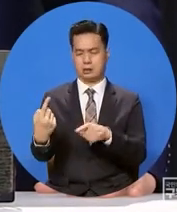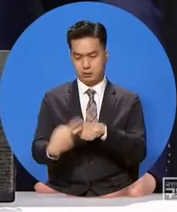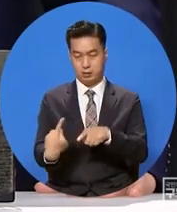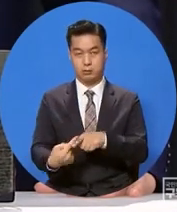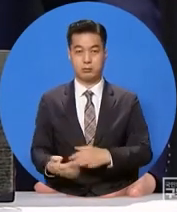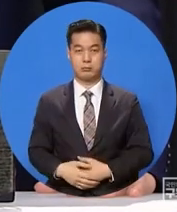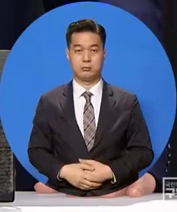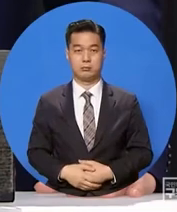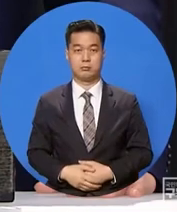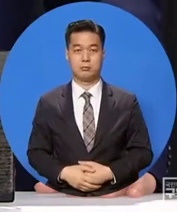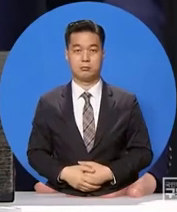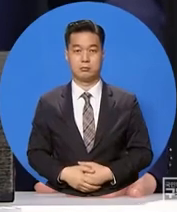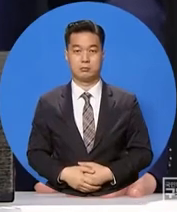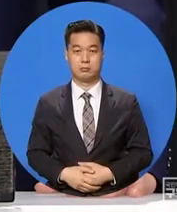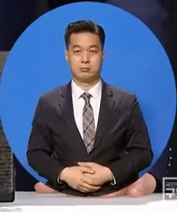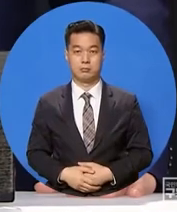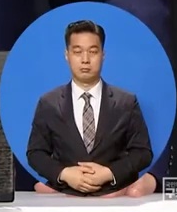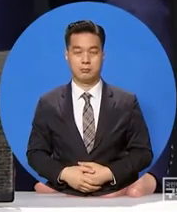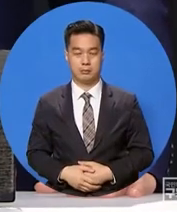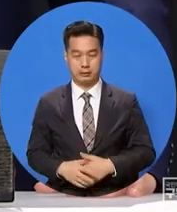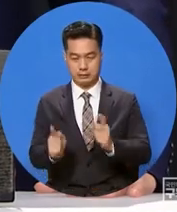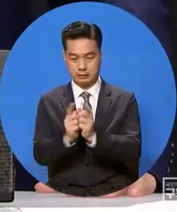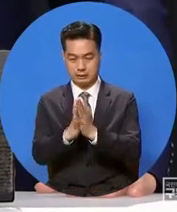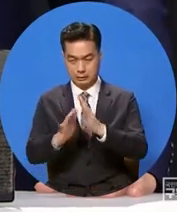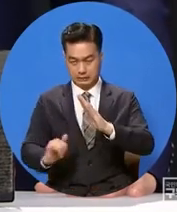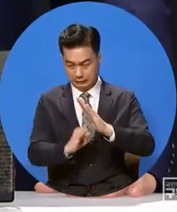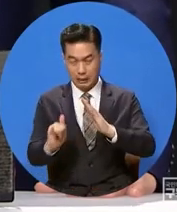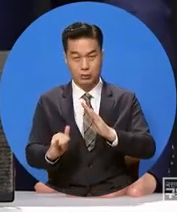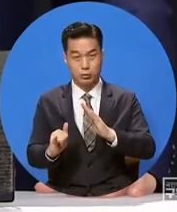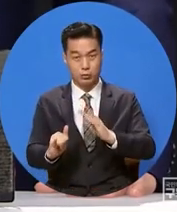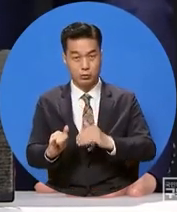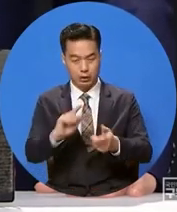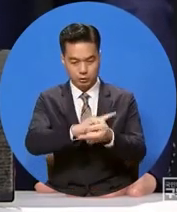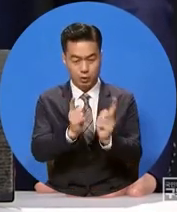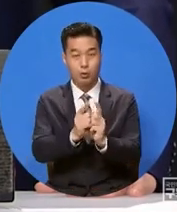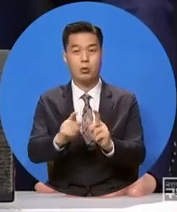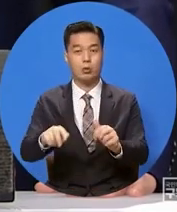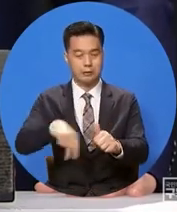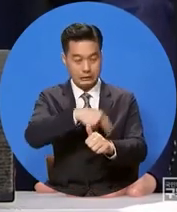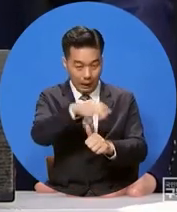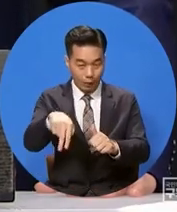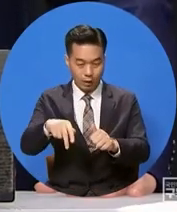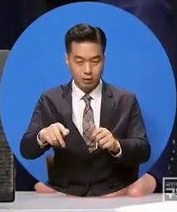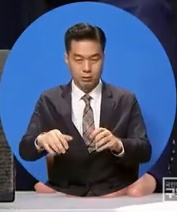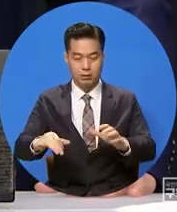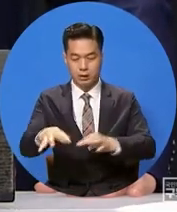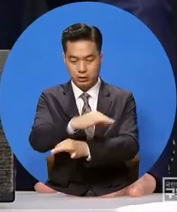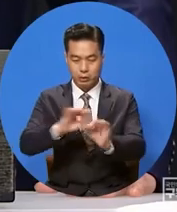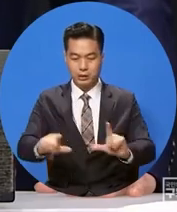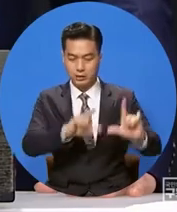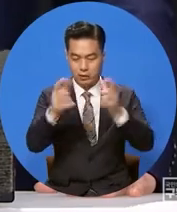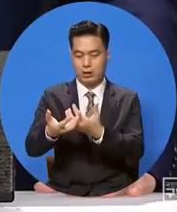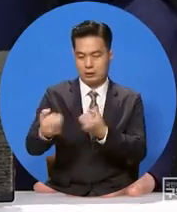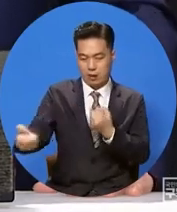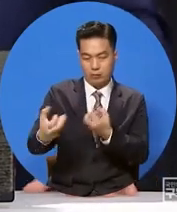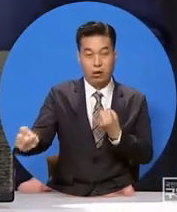그거는 직계이지 않습니까? 아니 직계든 뭐든 아니 서로 생활과 그 경제 생활을 달리하는 사람인데 그거는